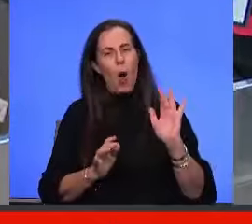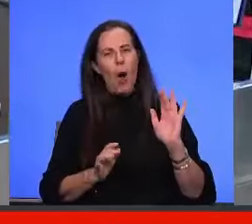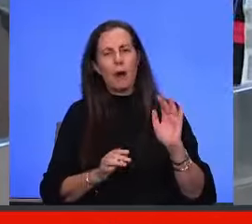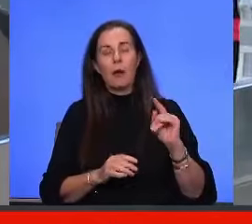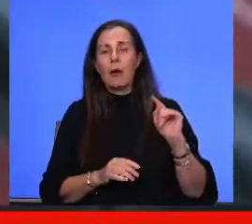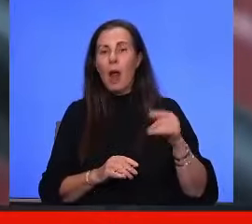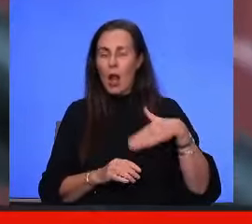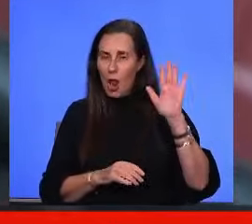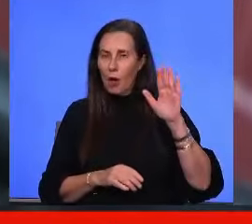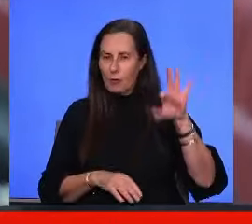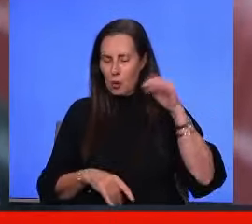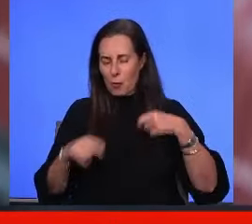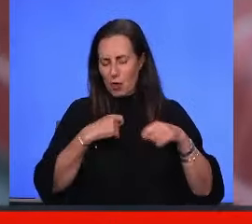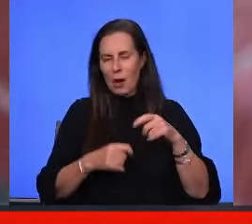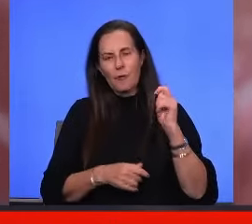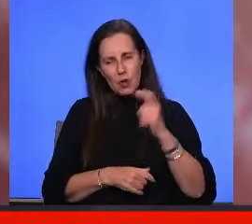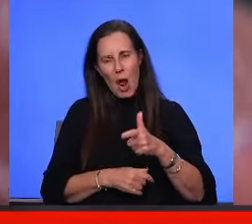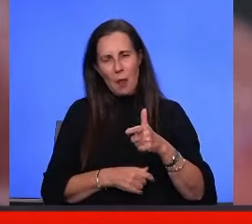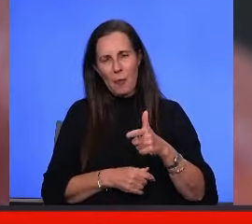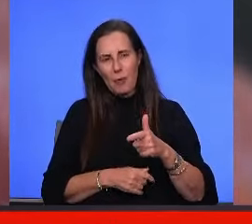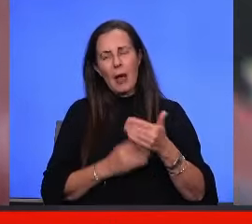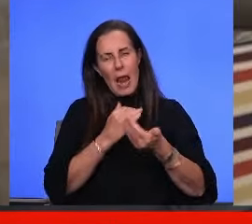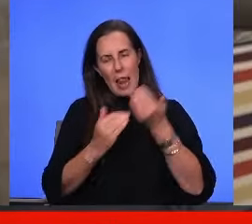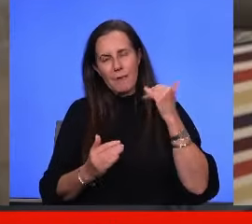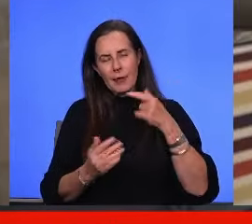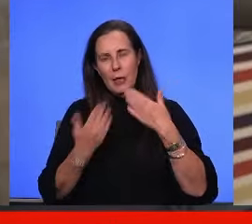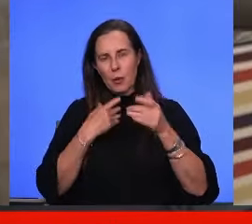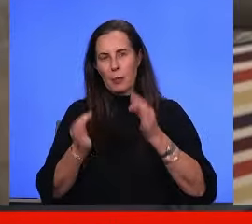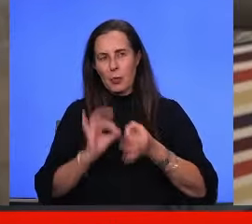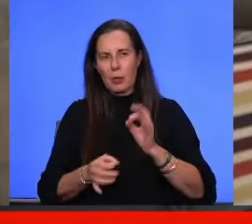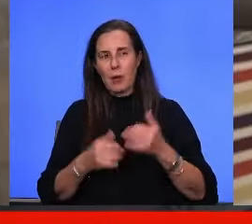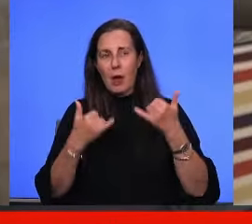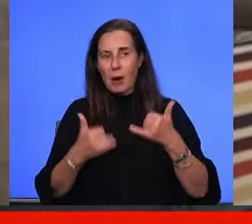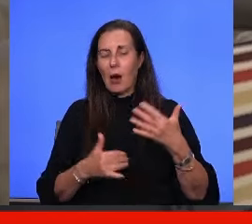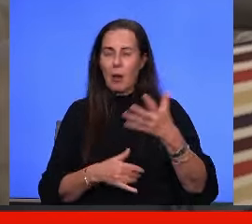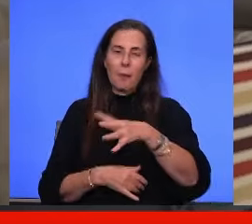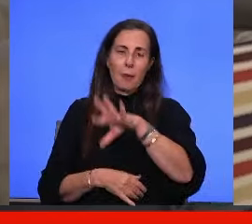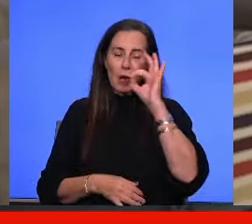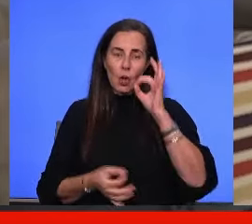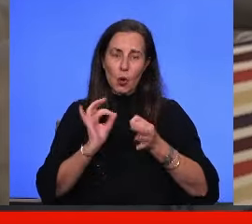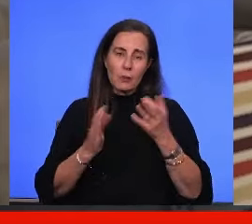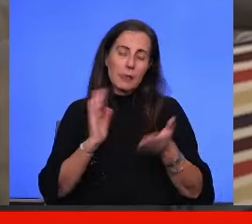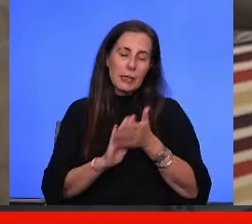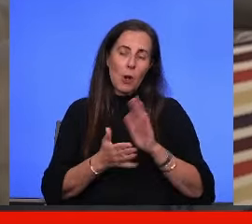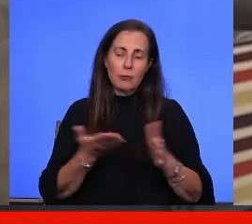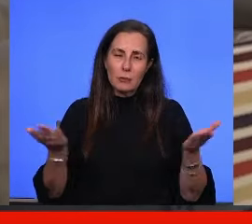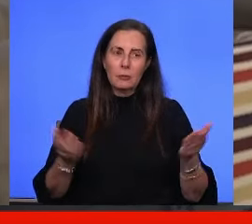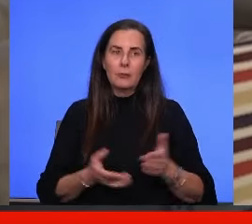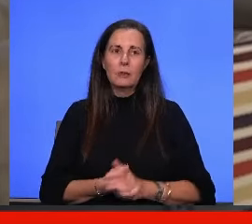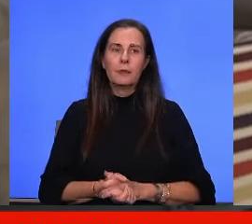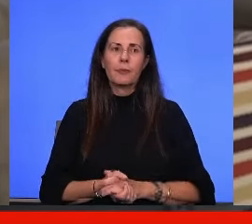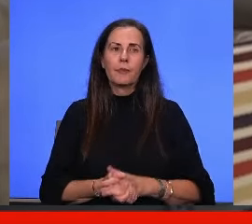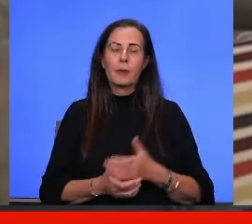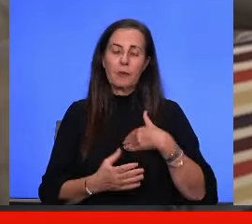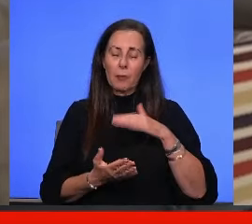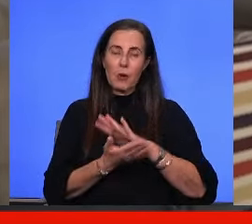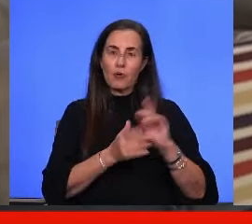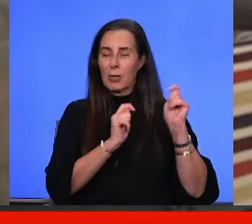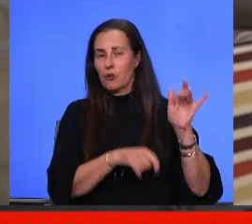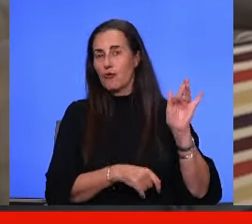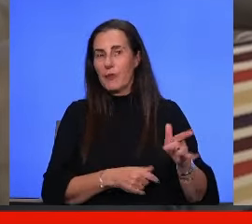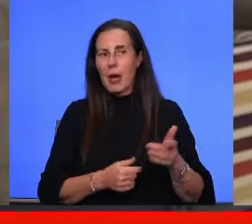הם יתפשרו וישלמו עוד הרבה לפני הדיון. כרגע לקחתי עורך דין וזה, ופשוט נגיש